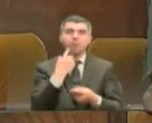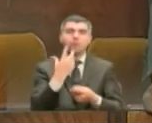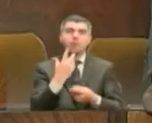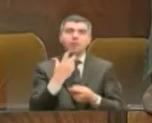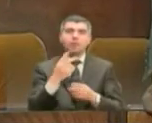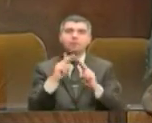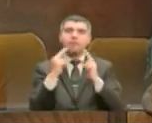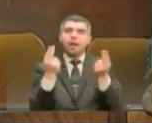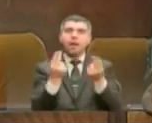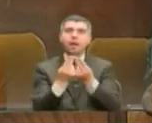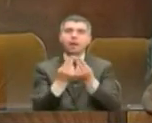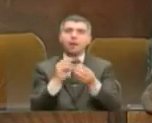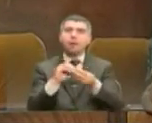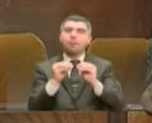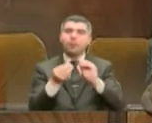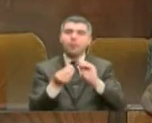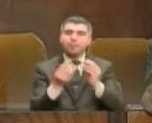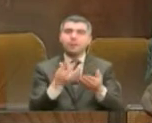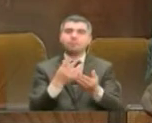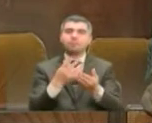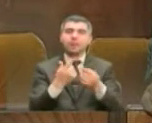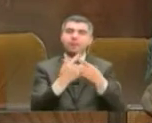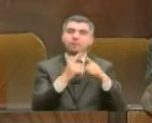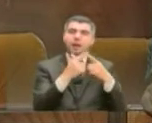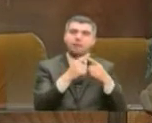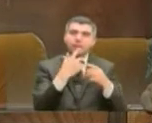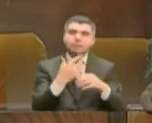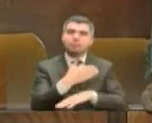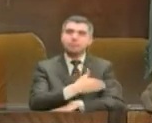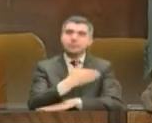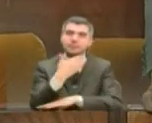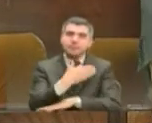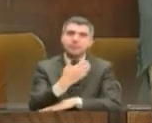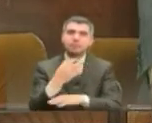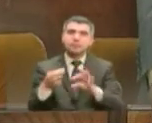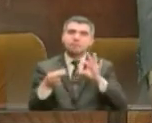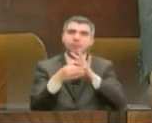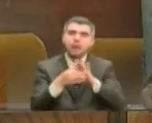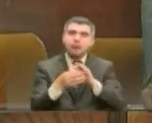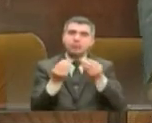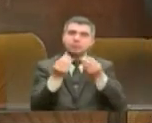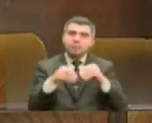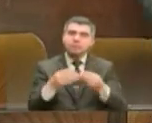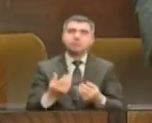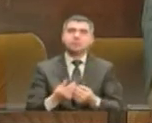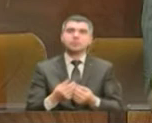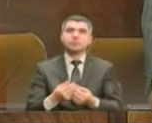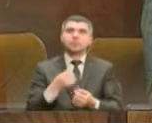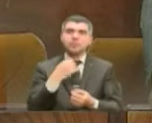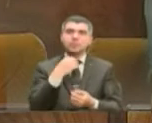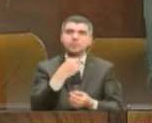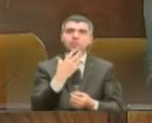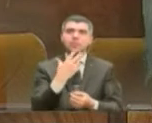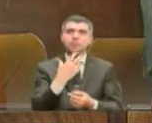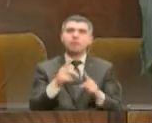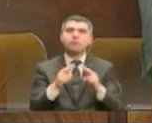اثرت بشكل ايجابي على تخفيض من الكلفه ديال الواردات، ايضا التنافسيه ديال المغرب امام الاسواق الخارجيه واللي ذكرته